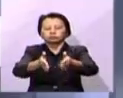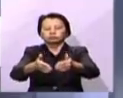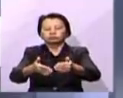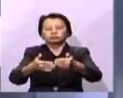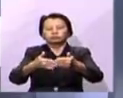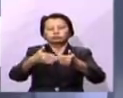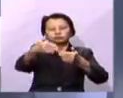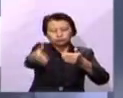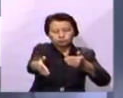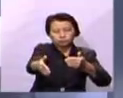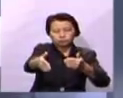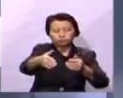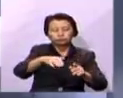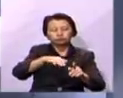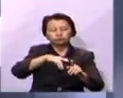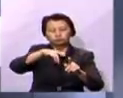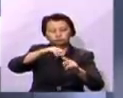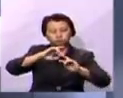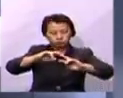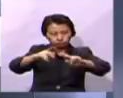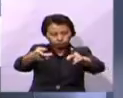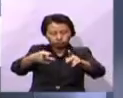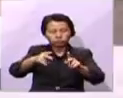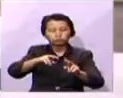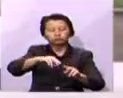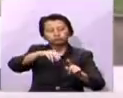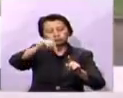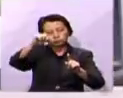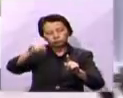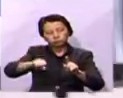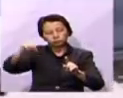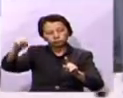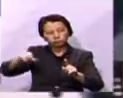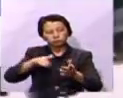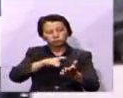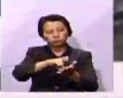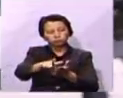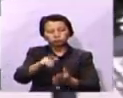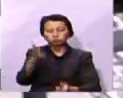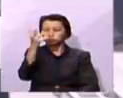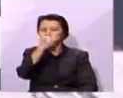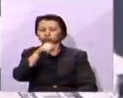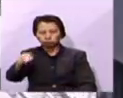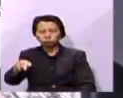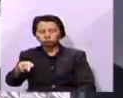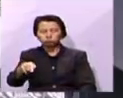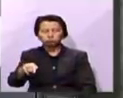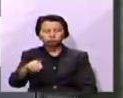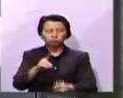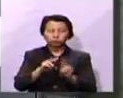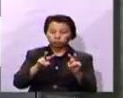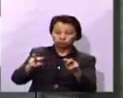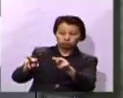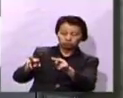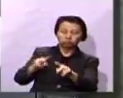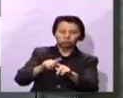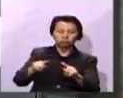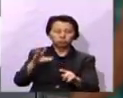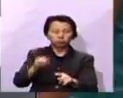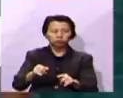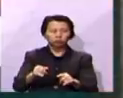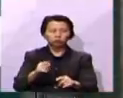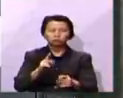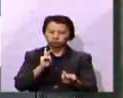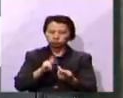lapangan terbang Sandakan ini. Lapangan terbang ini bukan sahaja tersergam indah, cantik dilihat tetapi